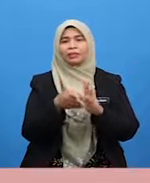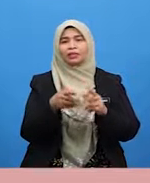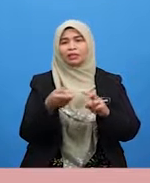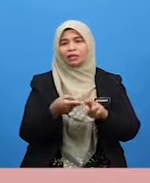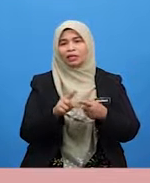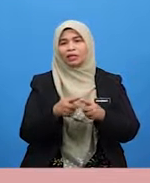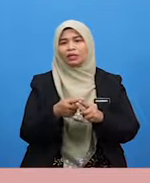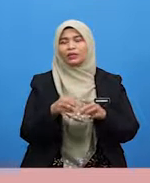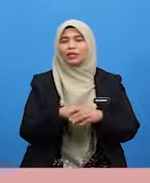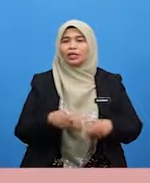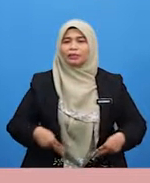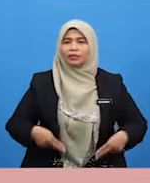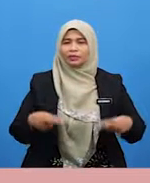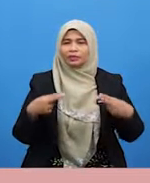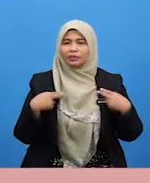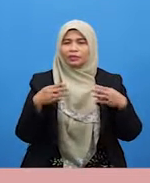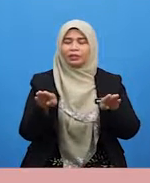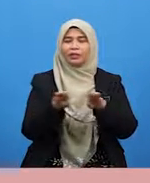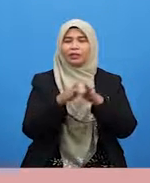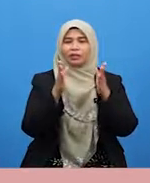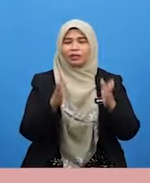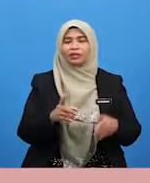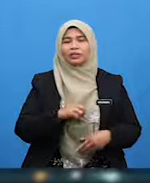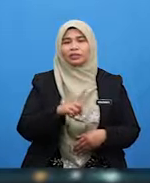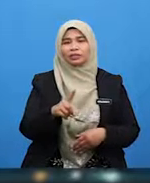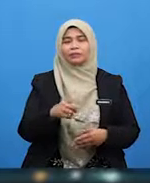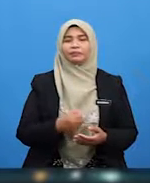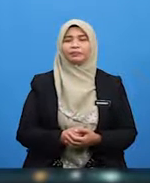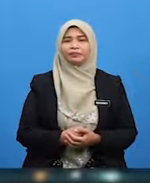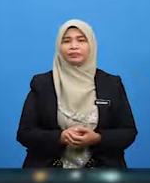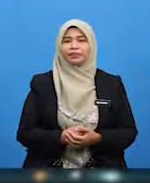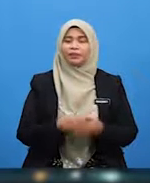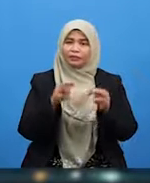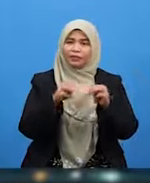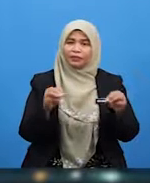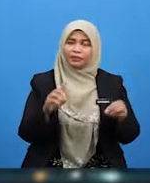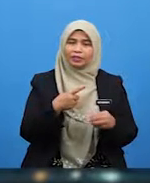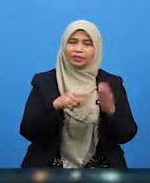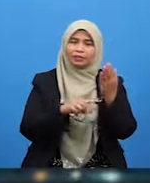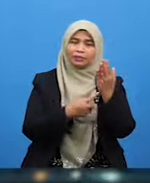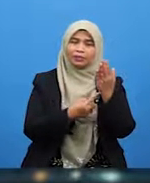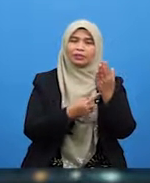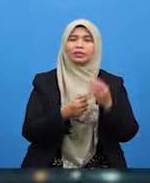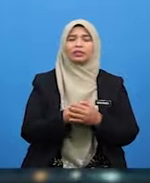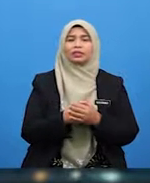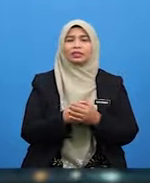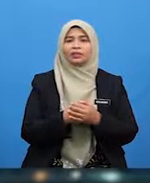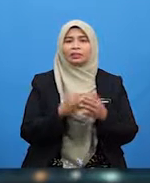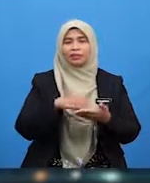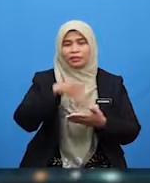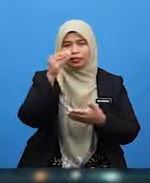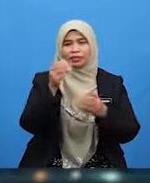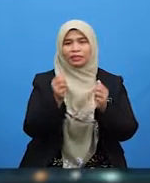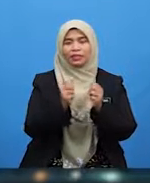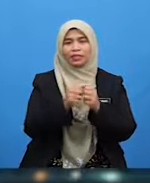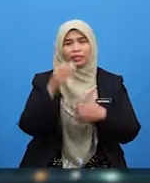dalam kehidupan seharian sebagai seorang Muslim. Murid-murid, kita mulakan pembelajaran pada hari ini